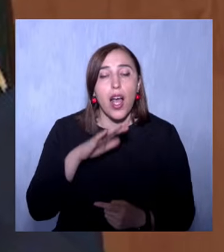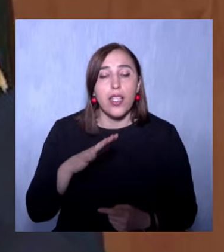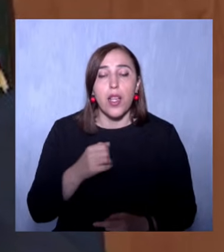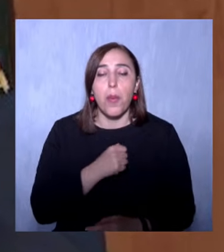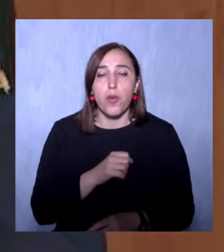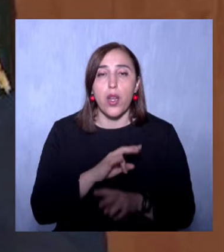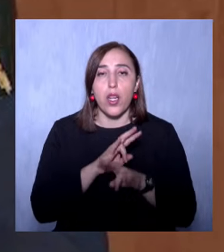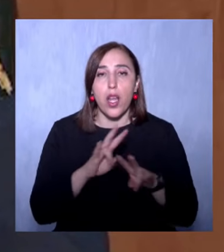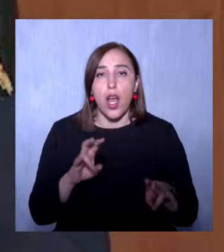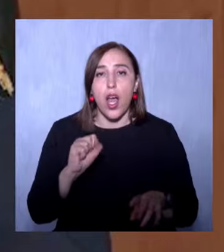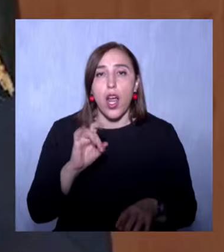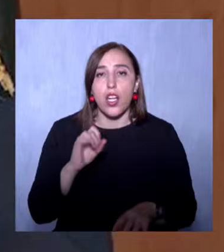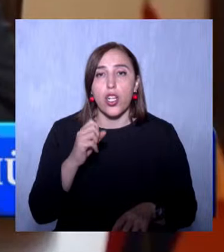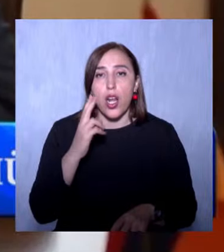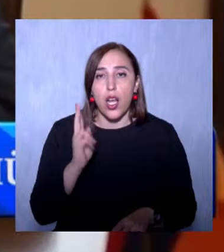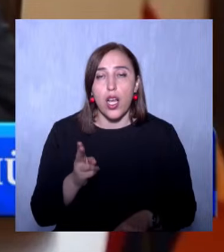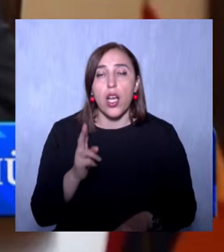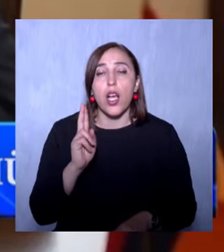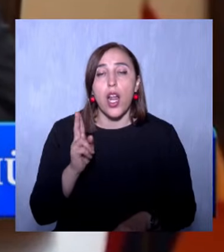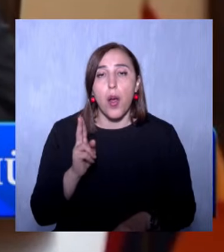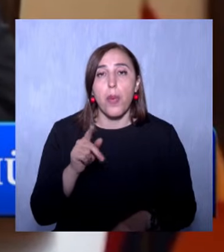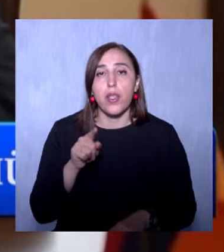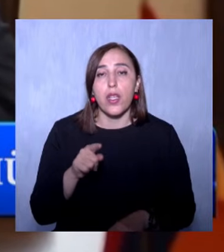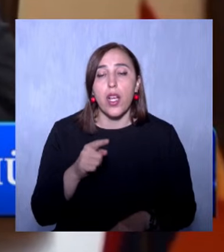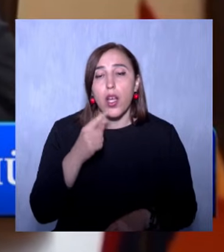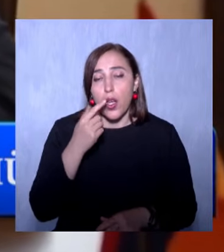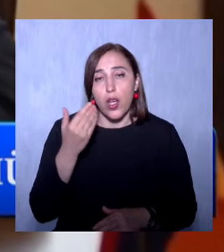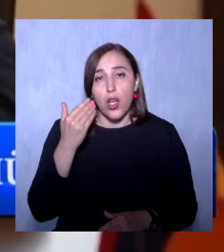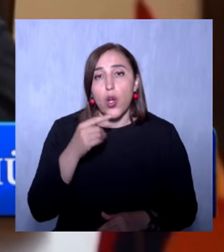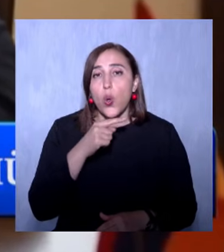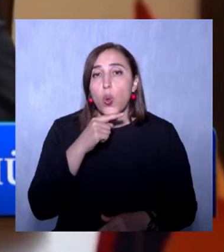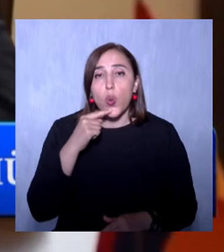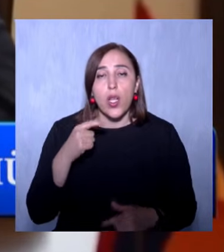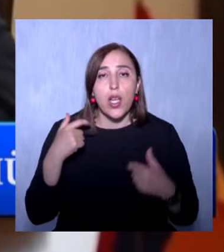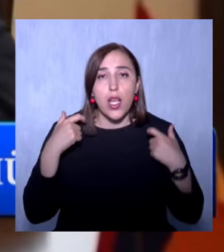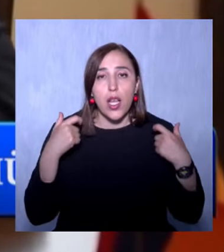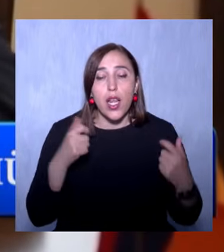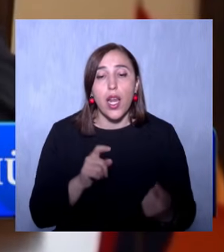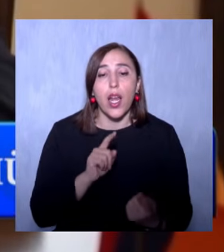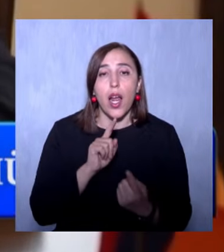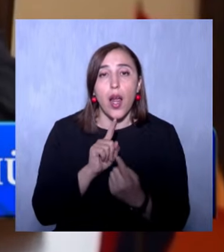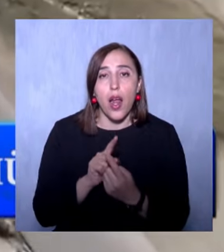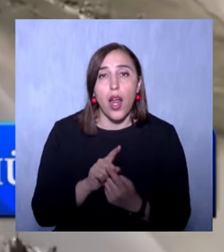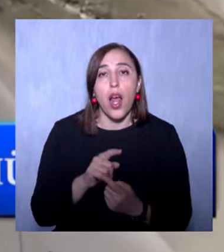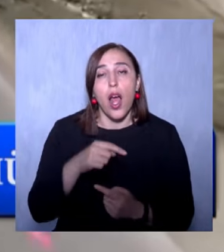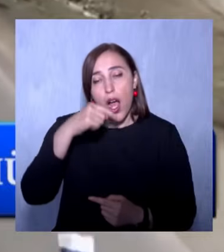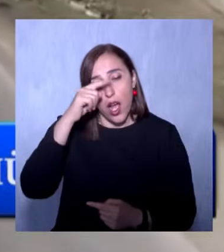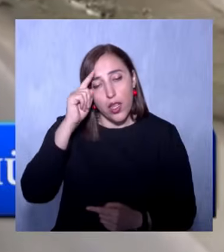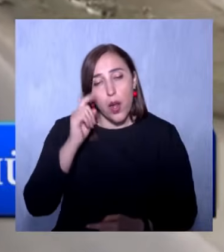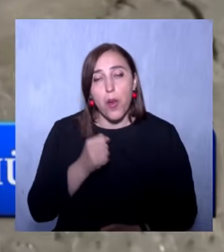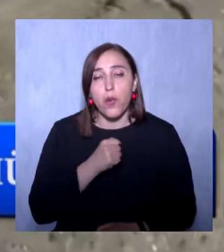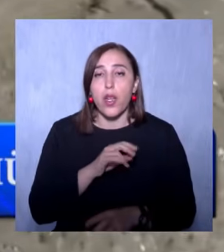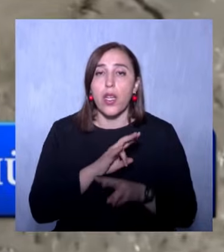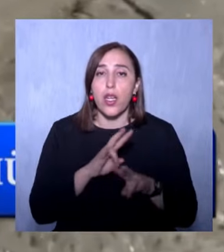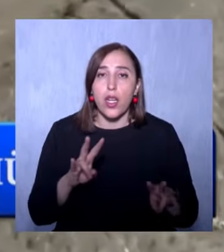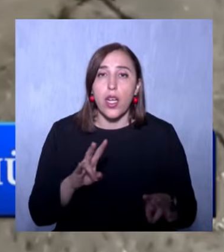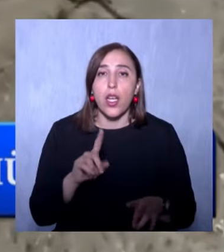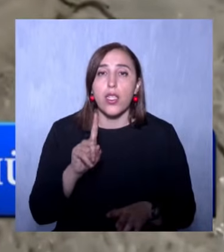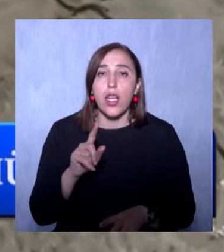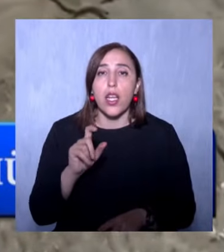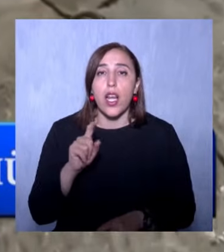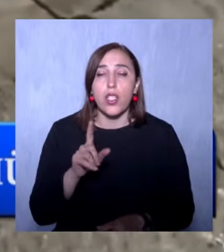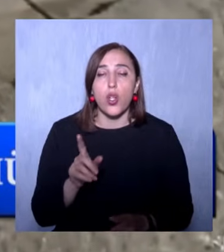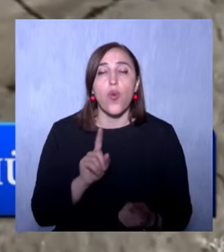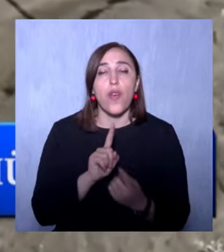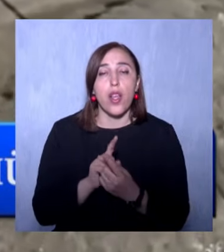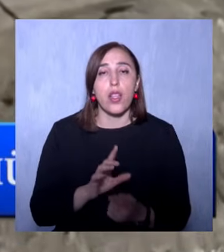նախարար Արշակ Կարապետյանը, իսկ նախորդին Բաքվում կայացավ ռուսաստանցի գեներալի հանդիպումն Ադրբեջանի պաշտպանության նախարար Զաքիր Հասանովի